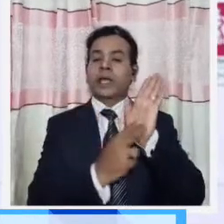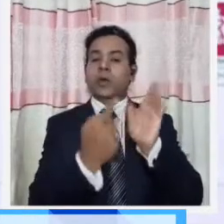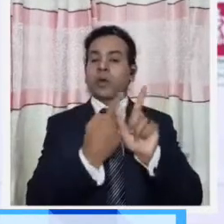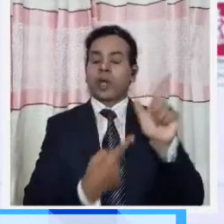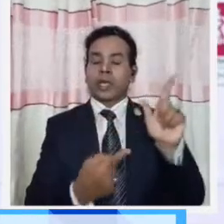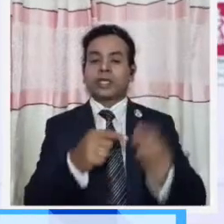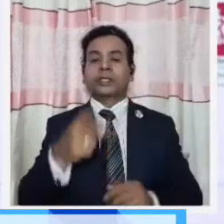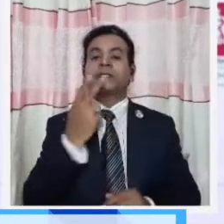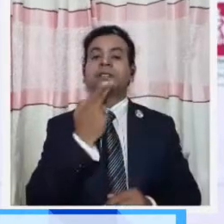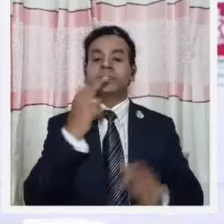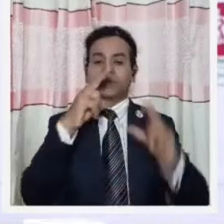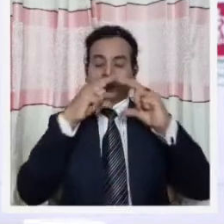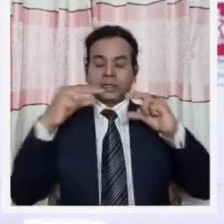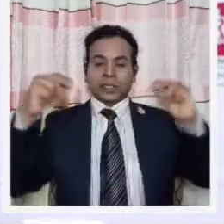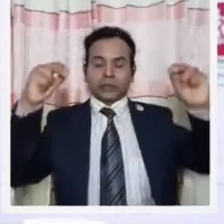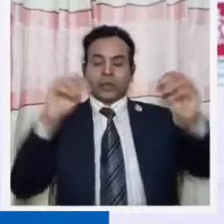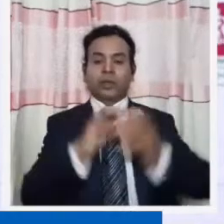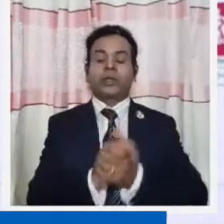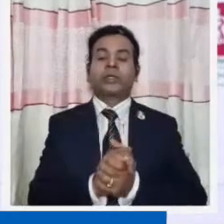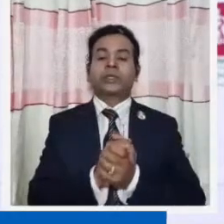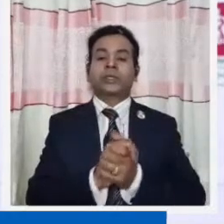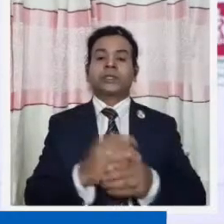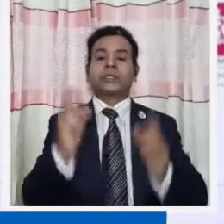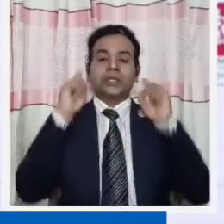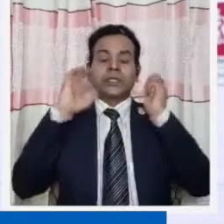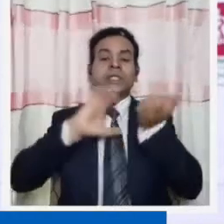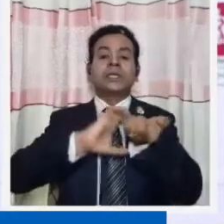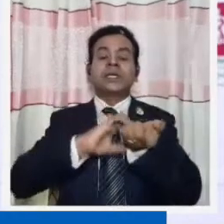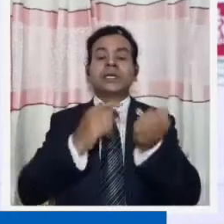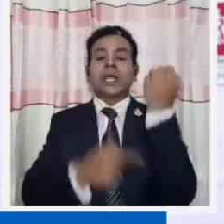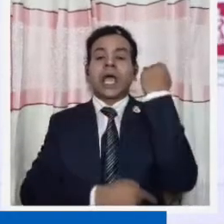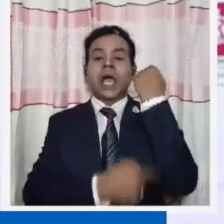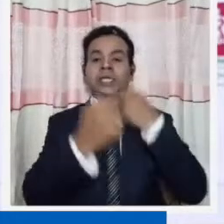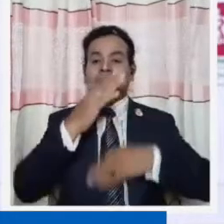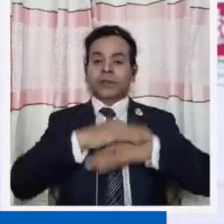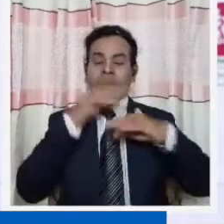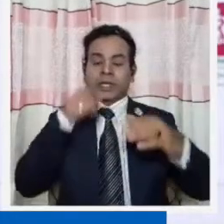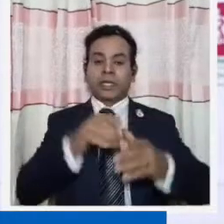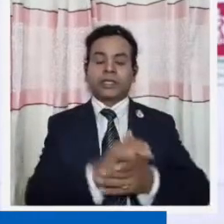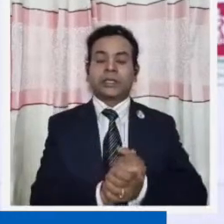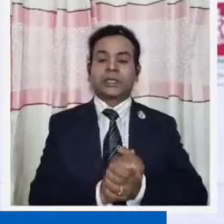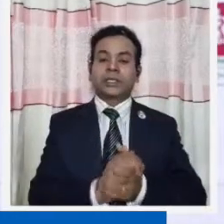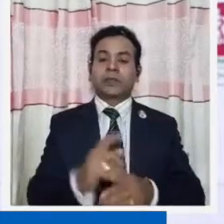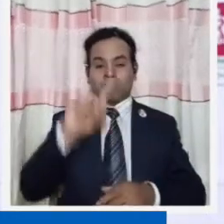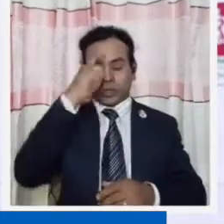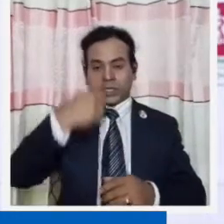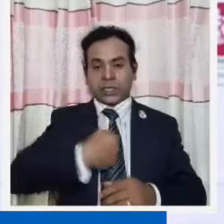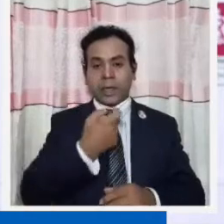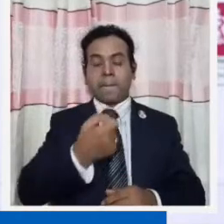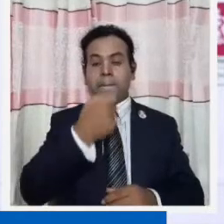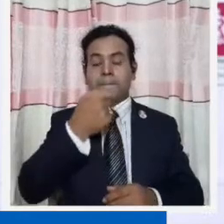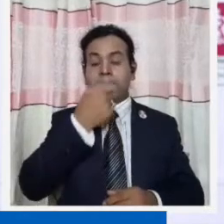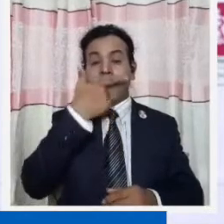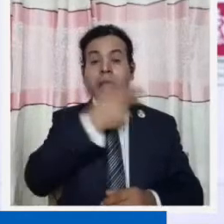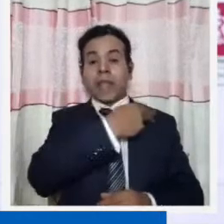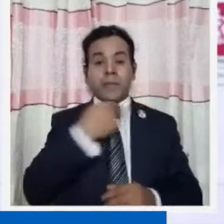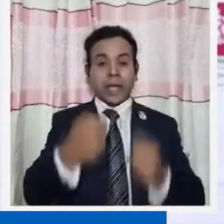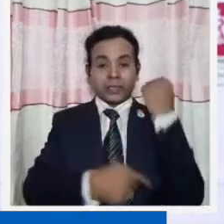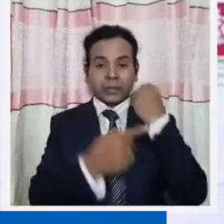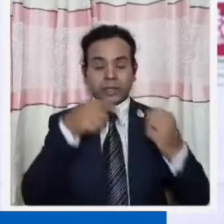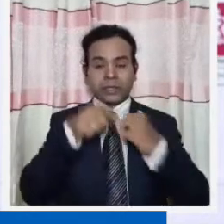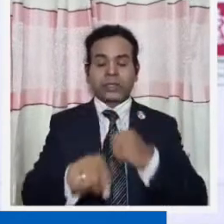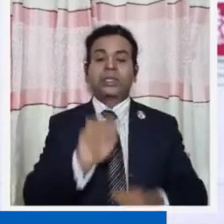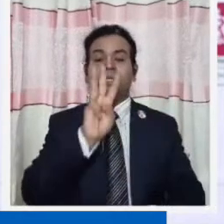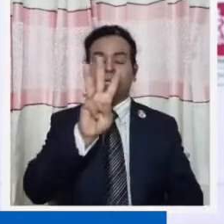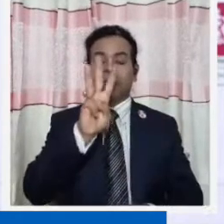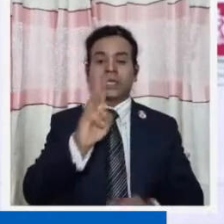মাননীয় মন্ত্রী শিক্ষা মন্ত্রণালয় ডাক্তার দীপুমণি চাঁদপুরের হাসপাতালে তার বাবার